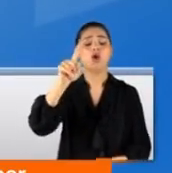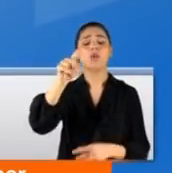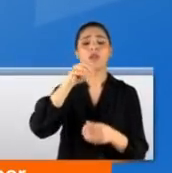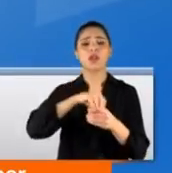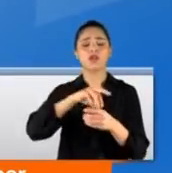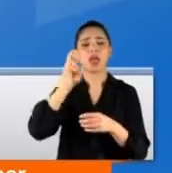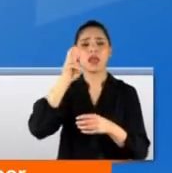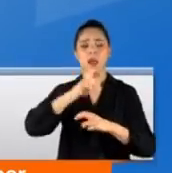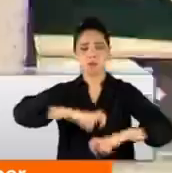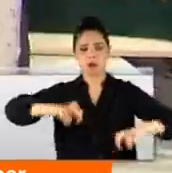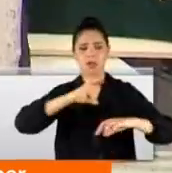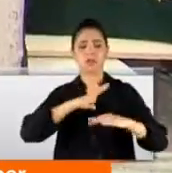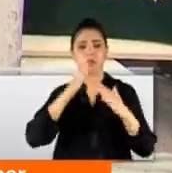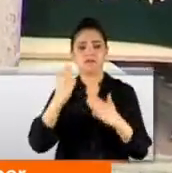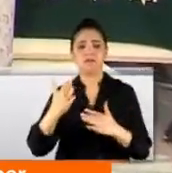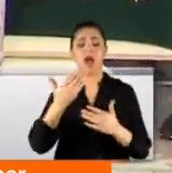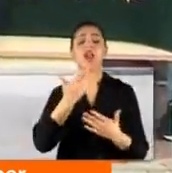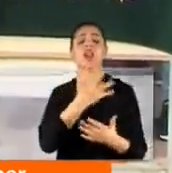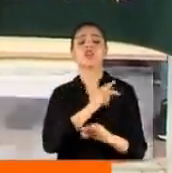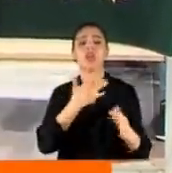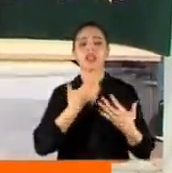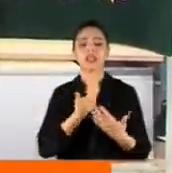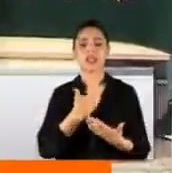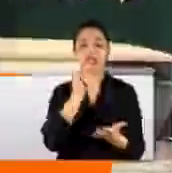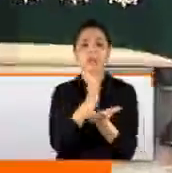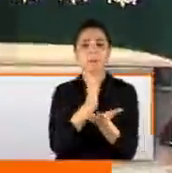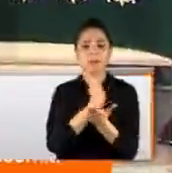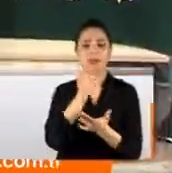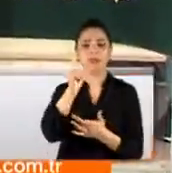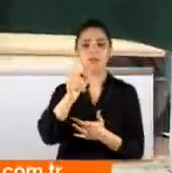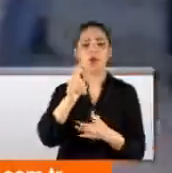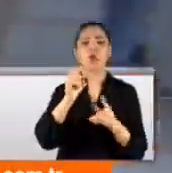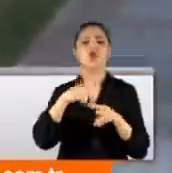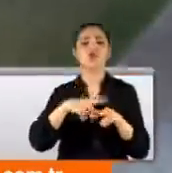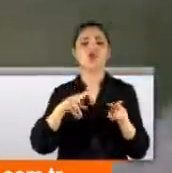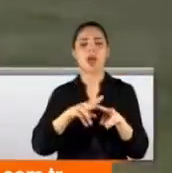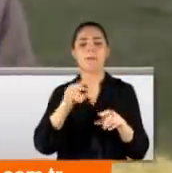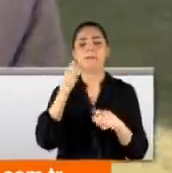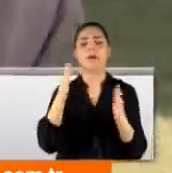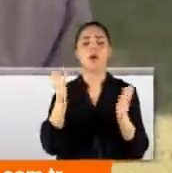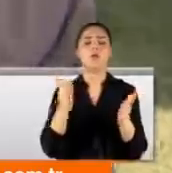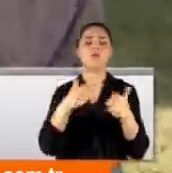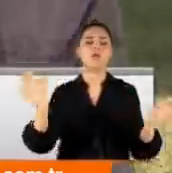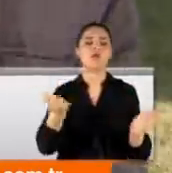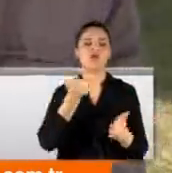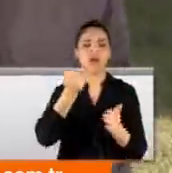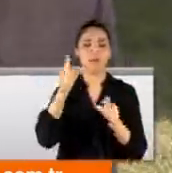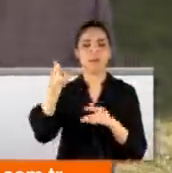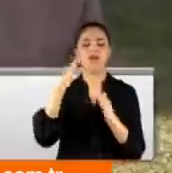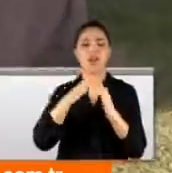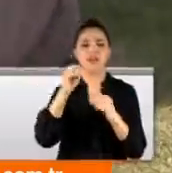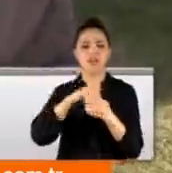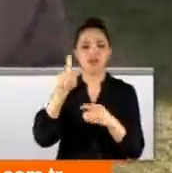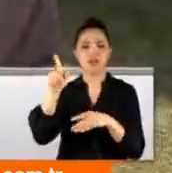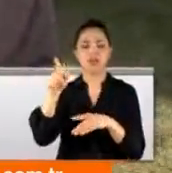için adli tıp kurumu sevk edilen gencin cansız bedeni Büyükçekmece cemevine getirildi. İyi biriydi, hiçbir yanlışı yoktu, her zaman iyi